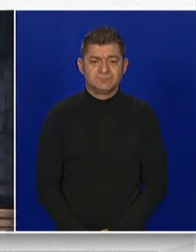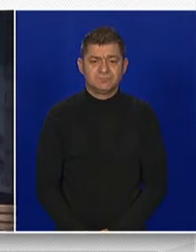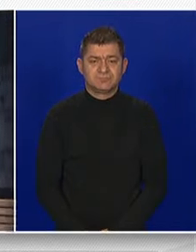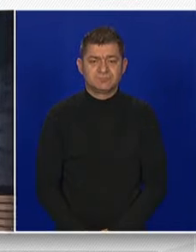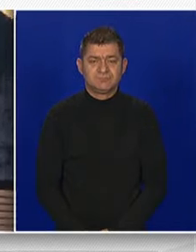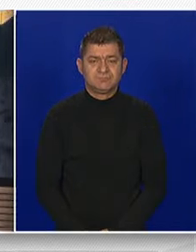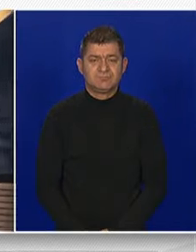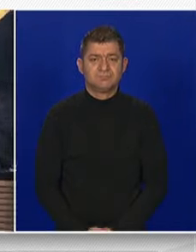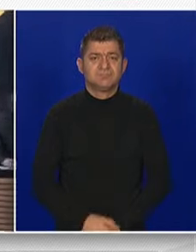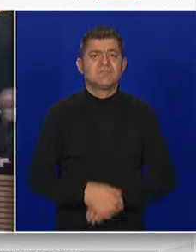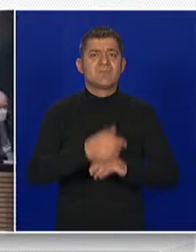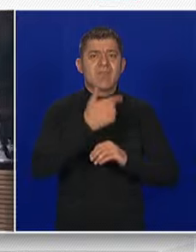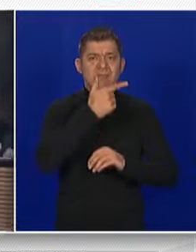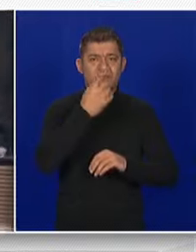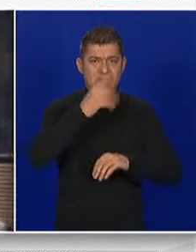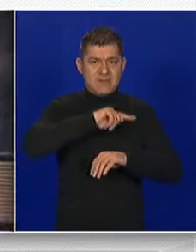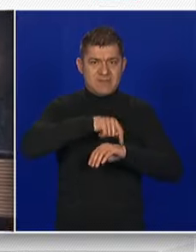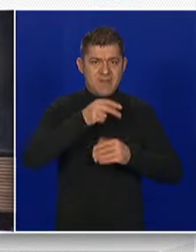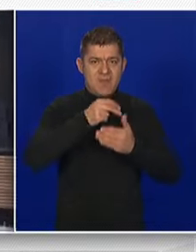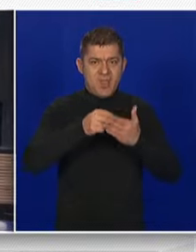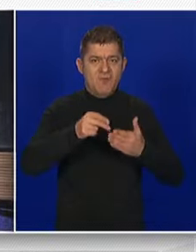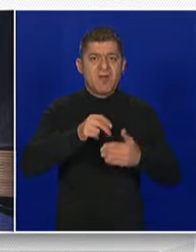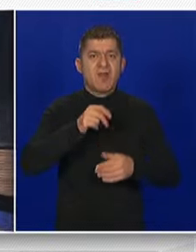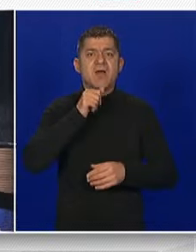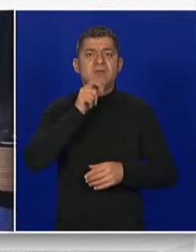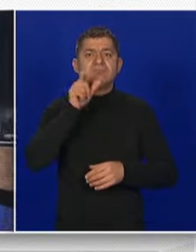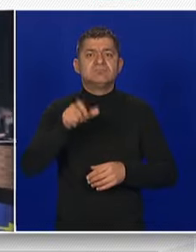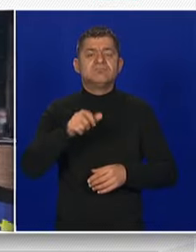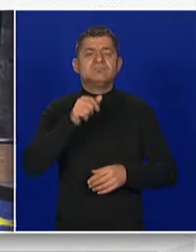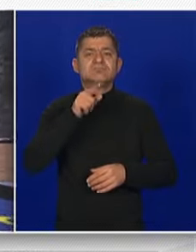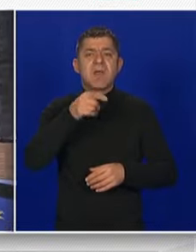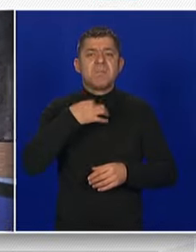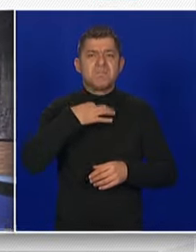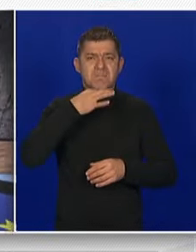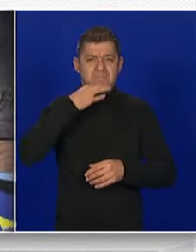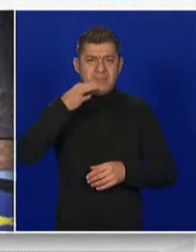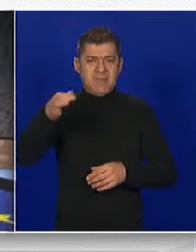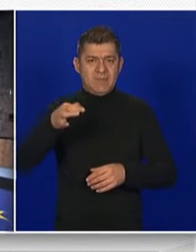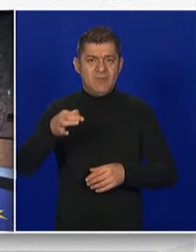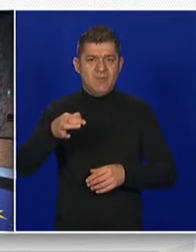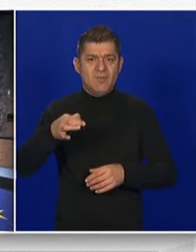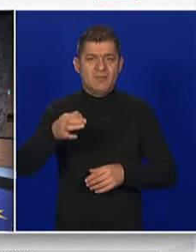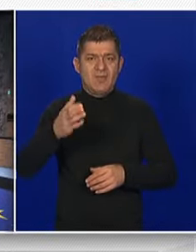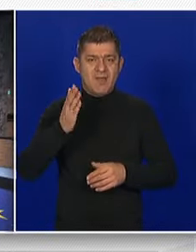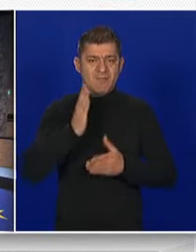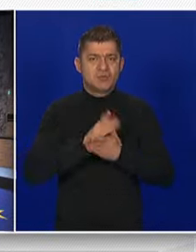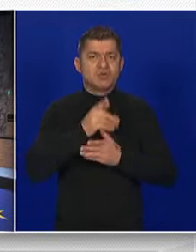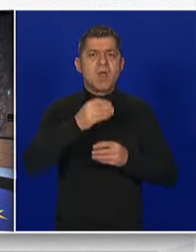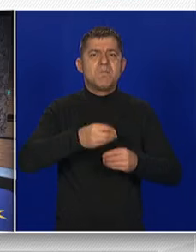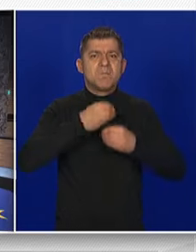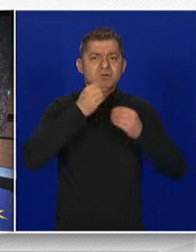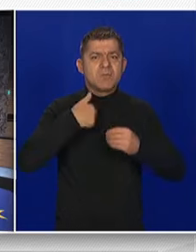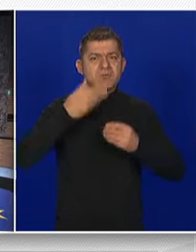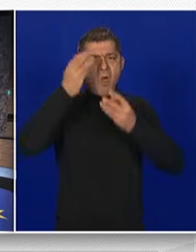Nikola Zagorac, 24 sata. Ja bih vas pitala pitanje vezano za priču koju smo